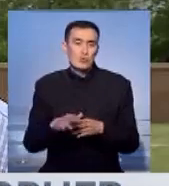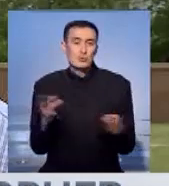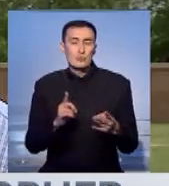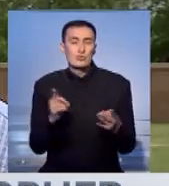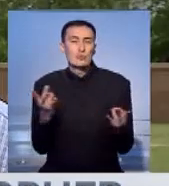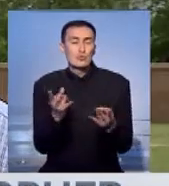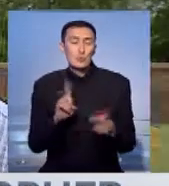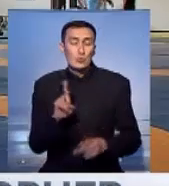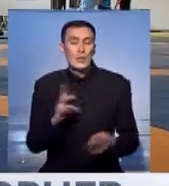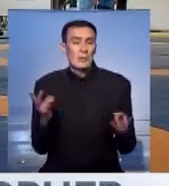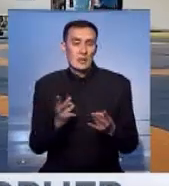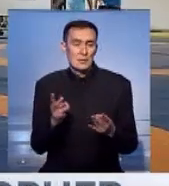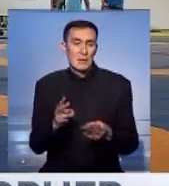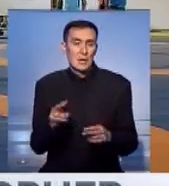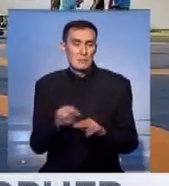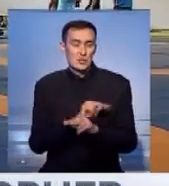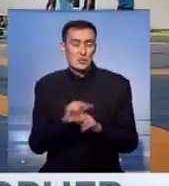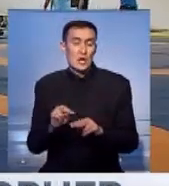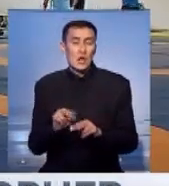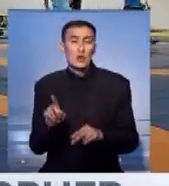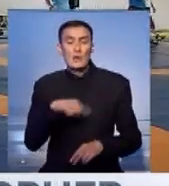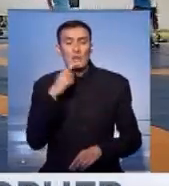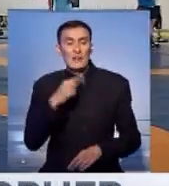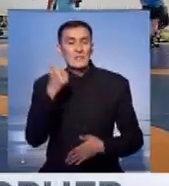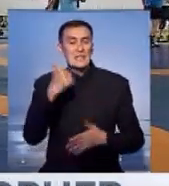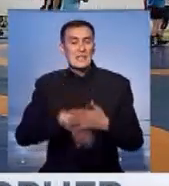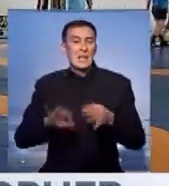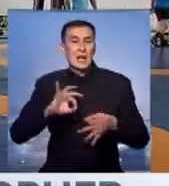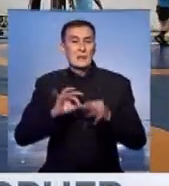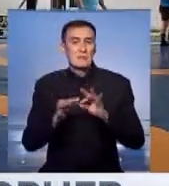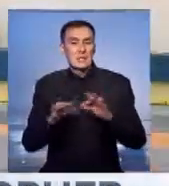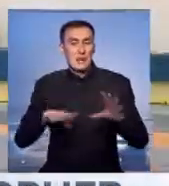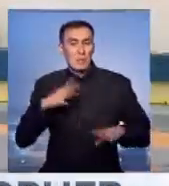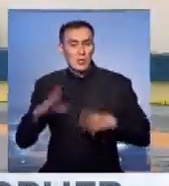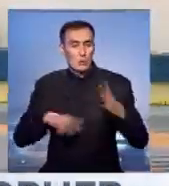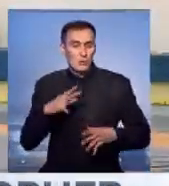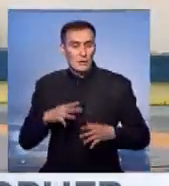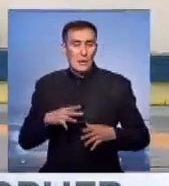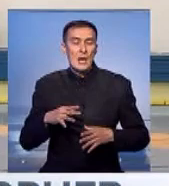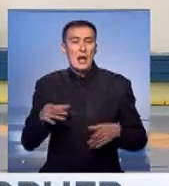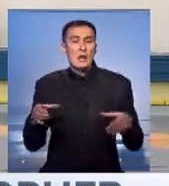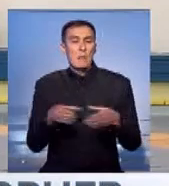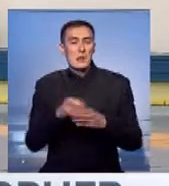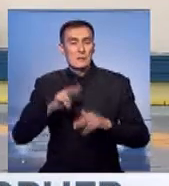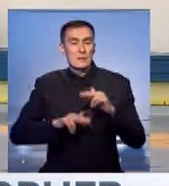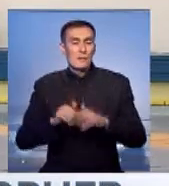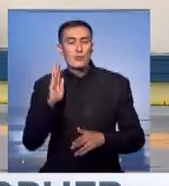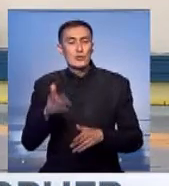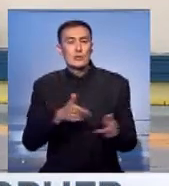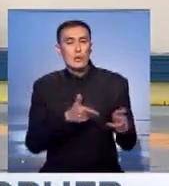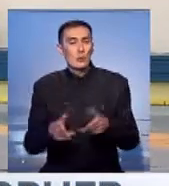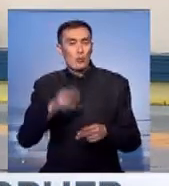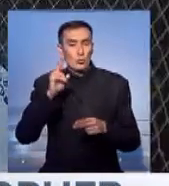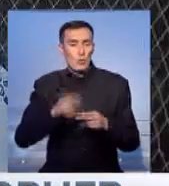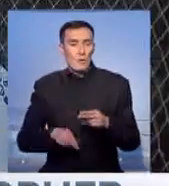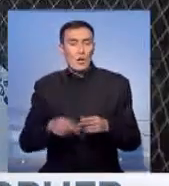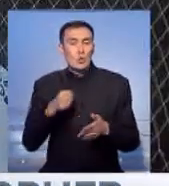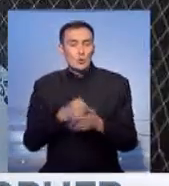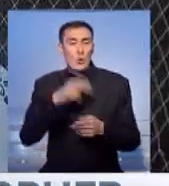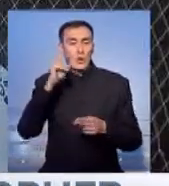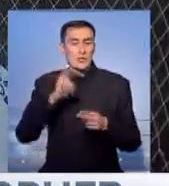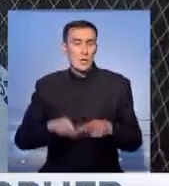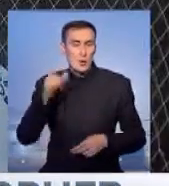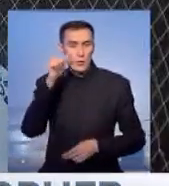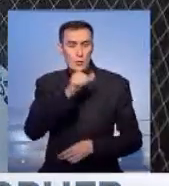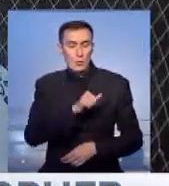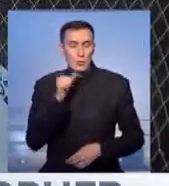им необходимо. Как утверждают в Центре олимпийской подготовки, застройщик планирует ввести дворец в эксплуатацию к концу этого